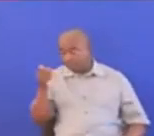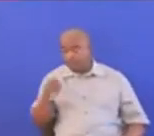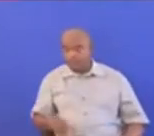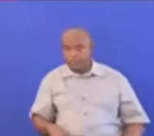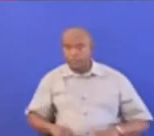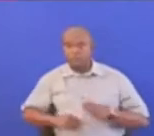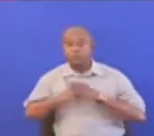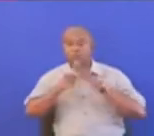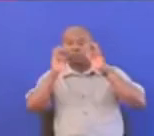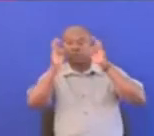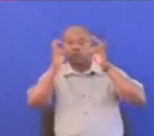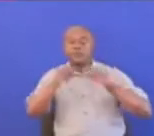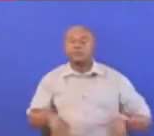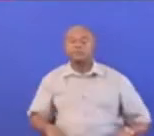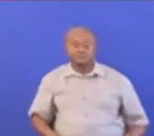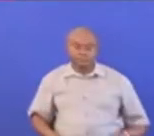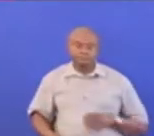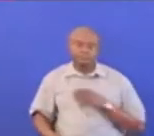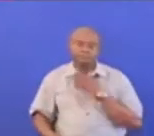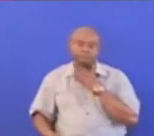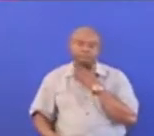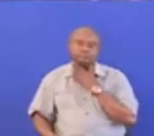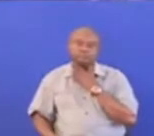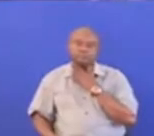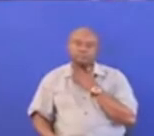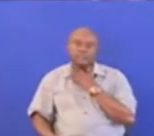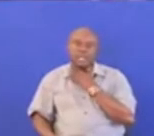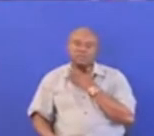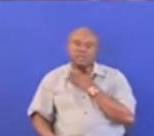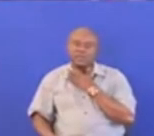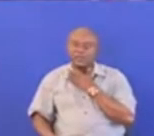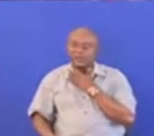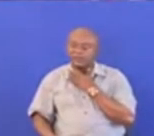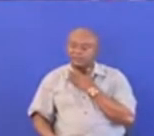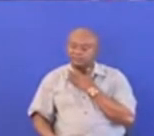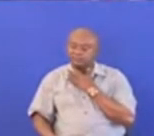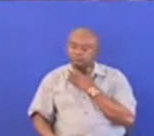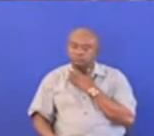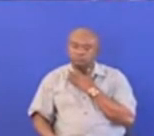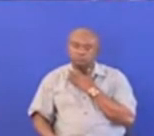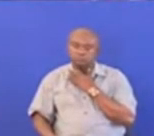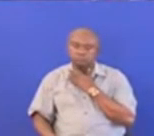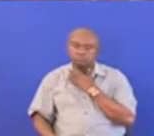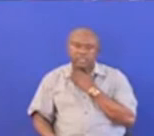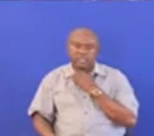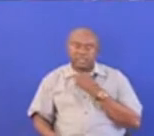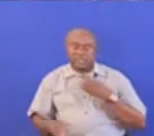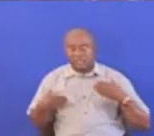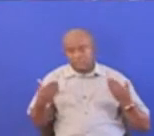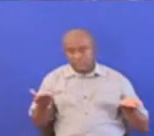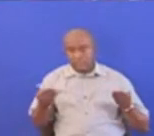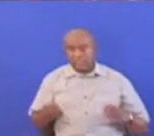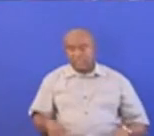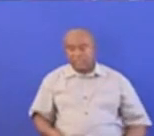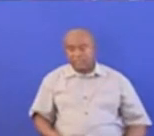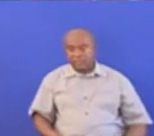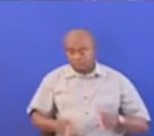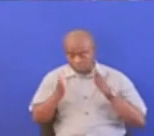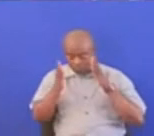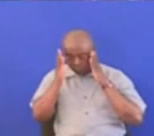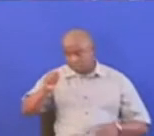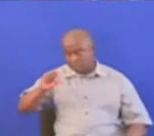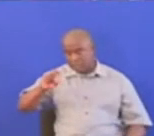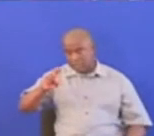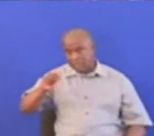na unga mkono hoja. Asante sana. Mheshimiwa Dr. Florence George Samizi atafuatiwa na Mheshimiwa Asia